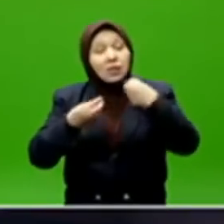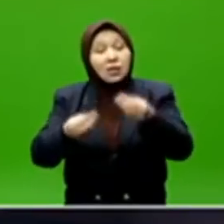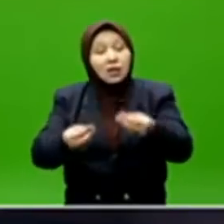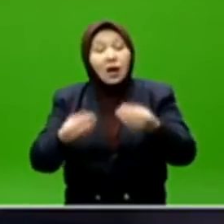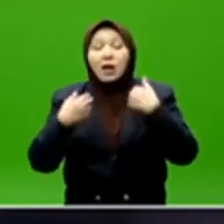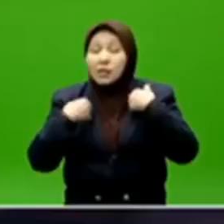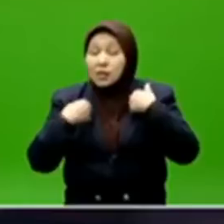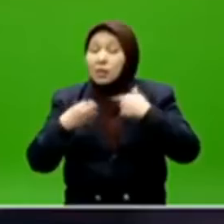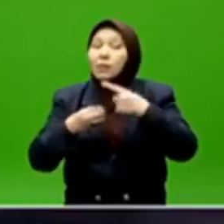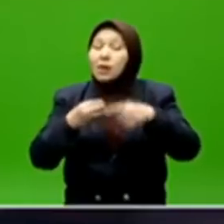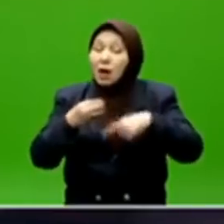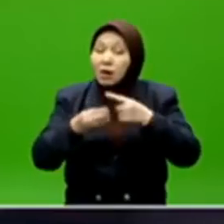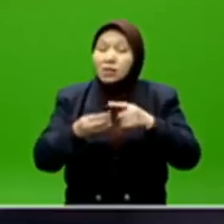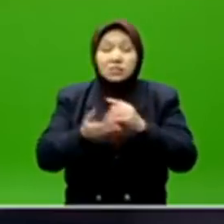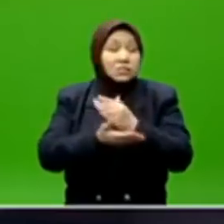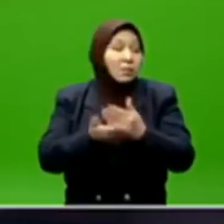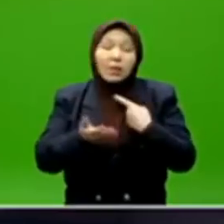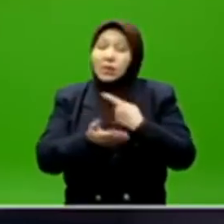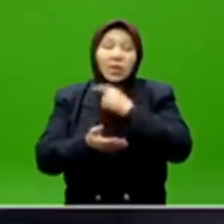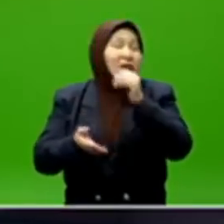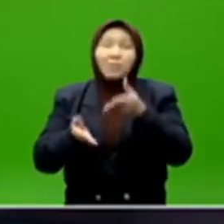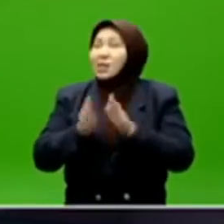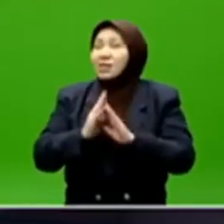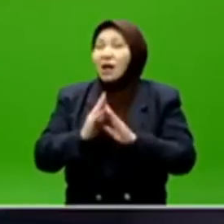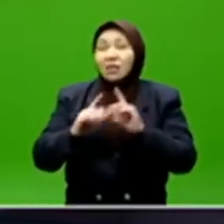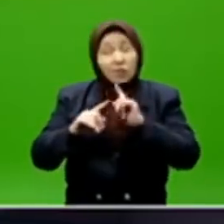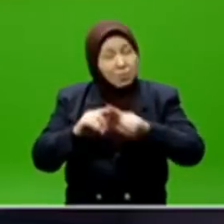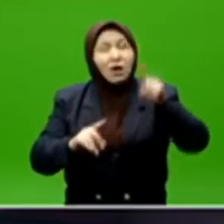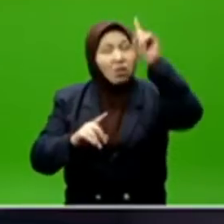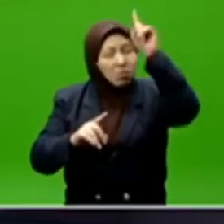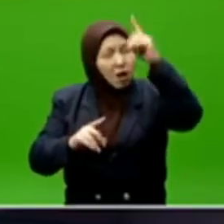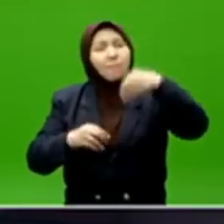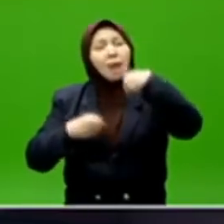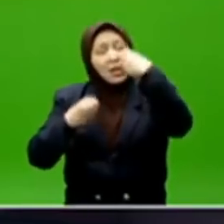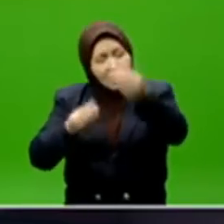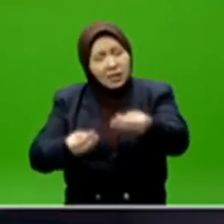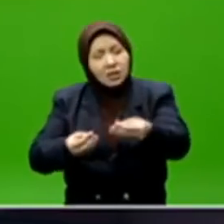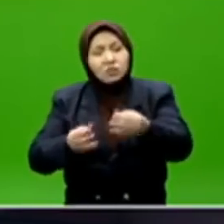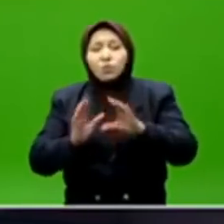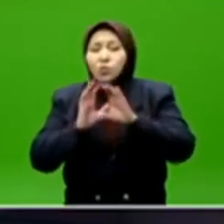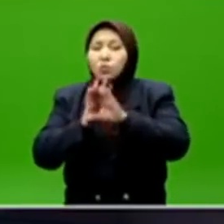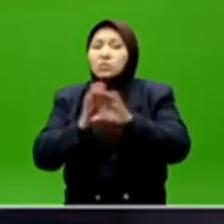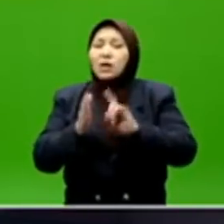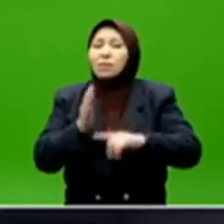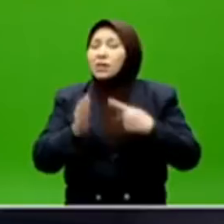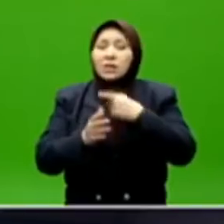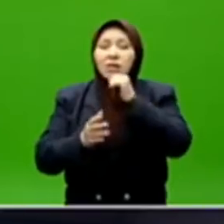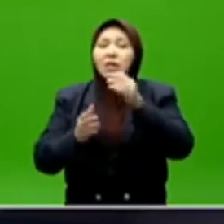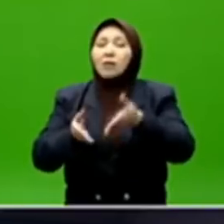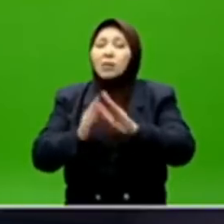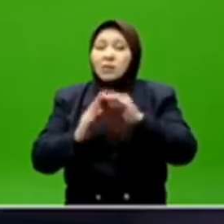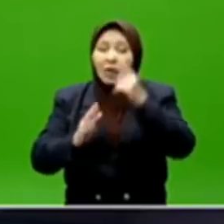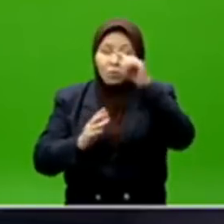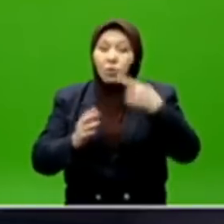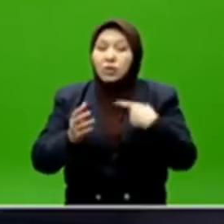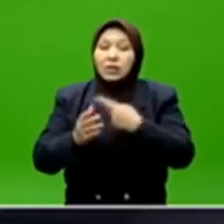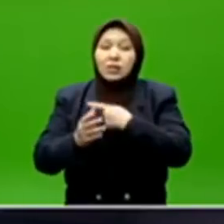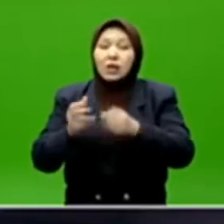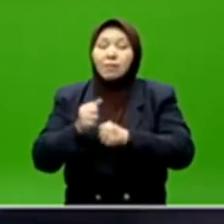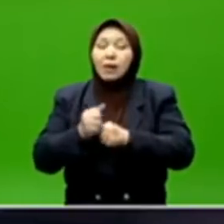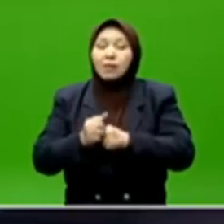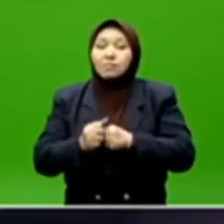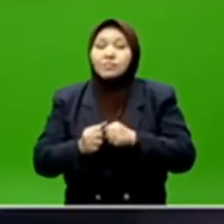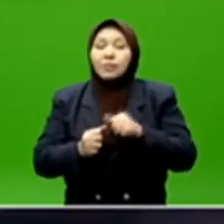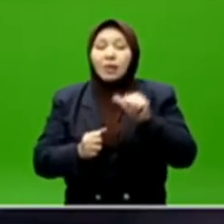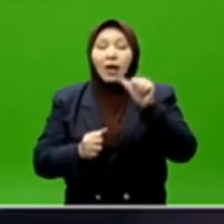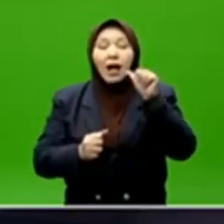ada perkara yang kita tak minta. Betul. Yang kita tak minta tapi Allah bagi juga. Contohnya apa? Contohnya kita tak minta untuk kita dapat air liur, ustaz.